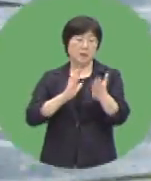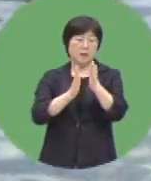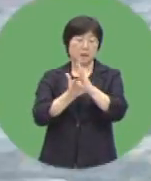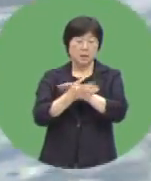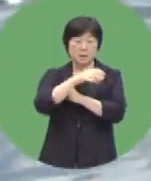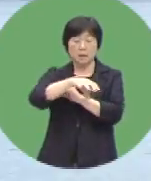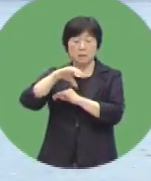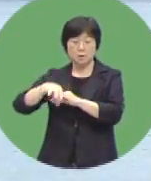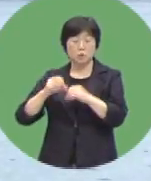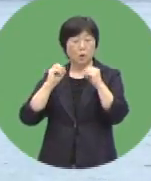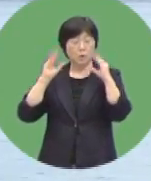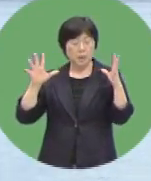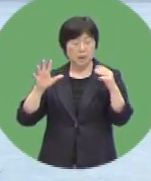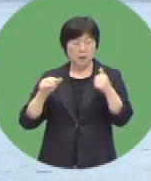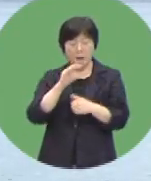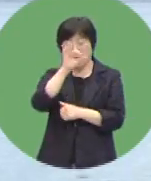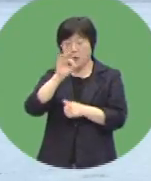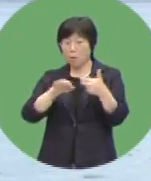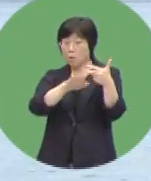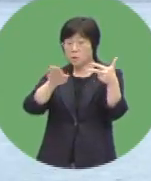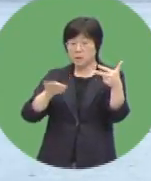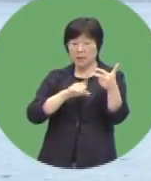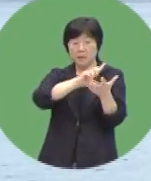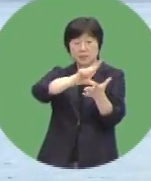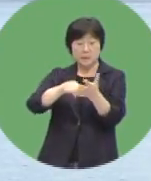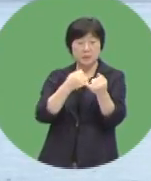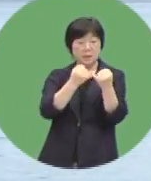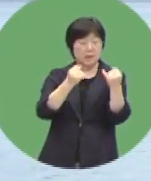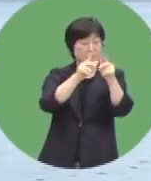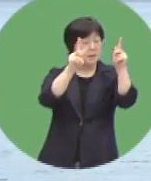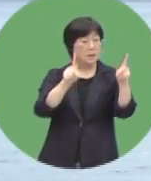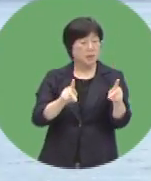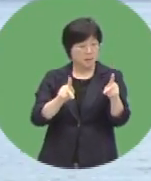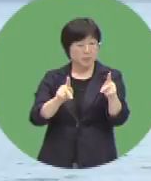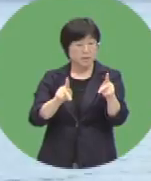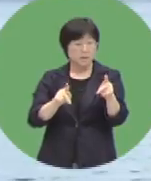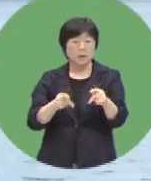各地の豊かな観光資源や地域ならではの課題、